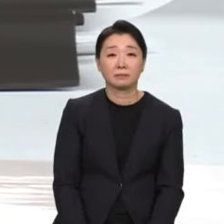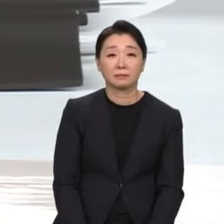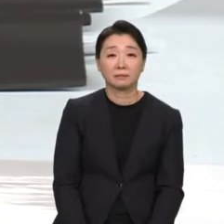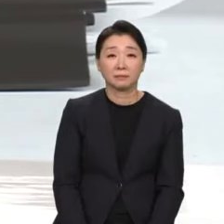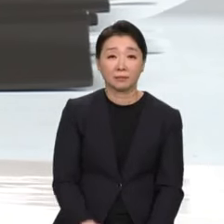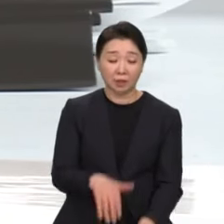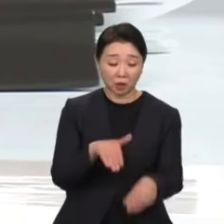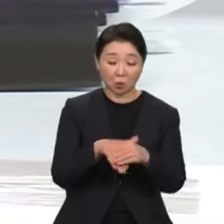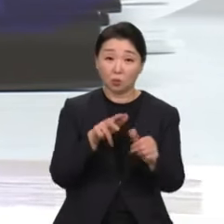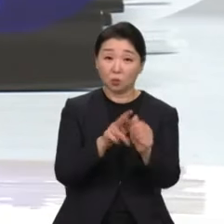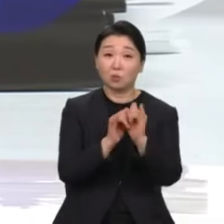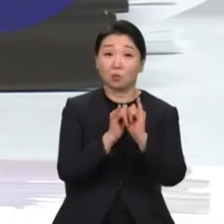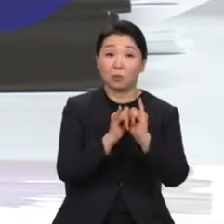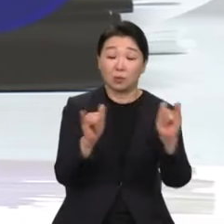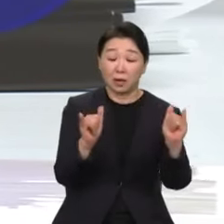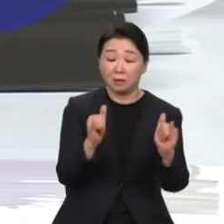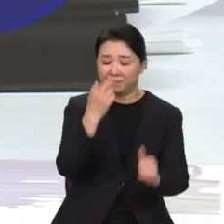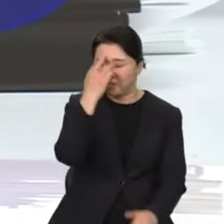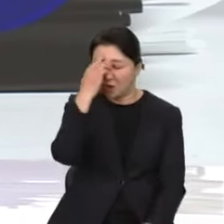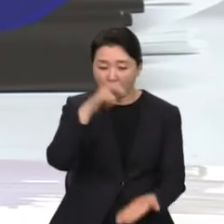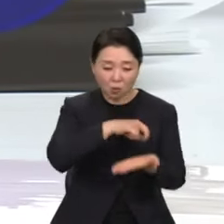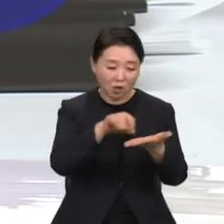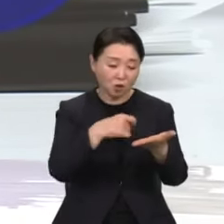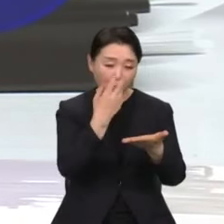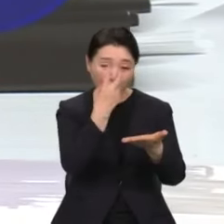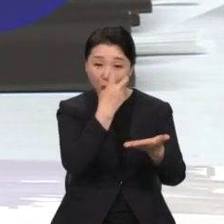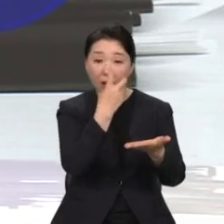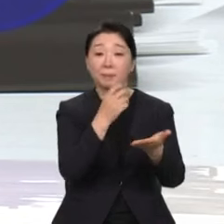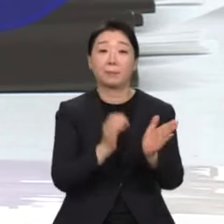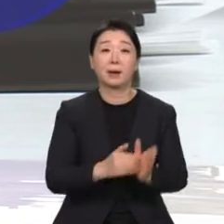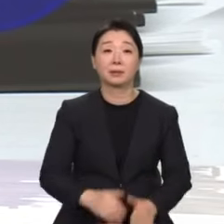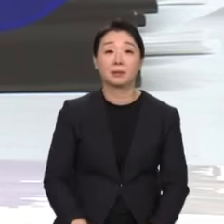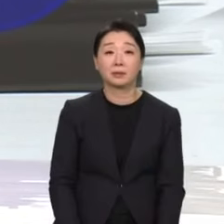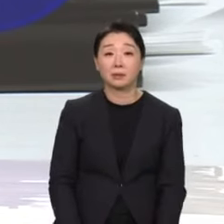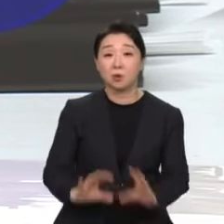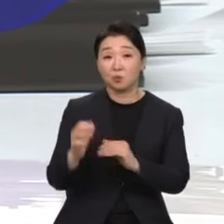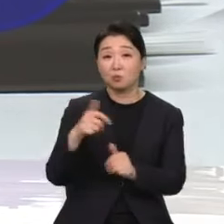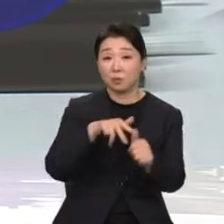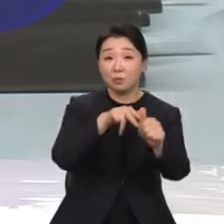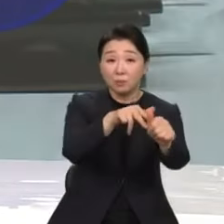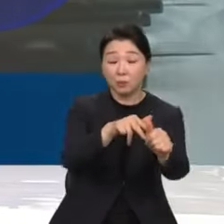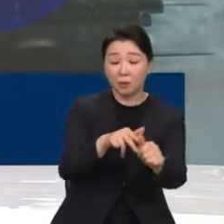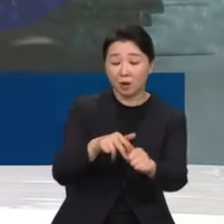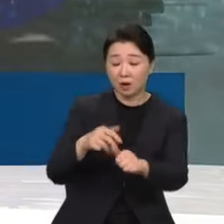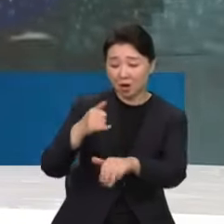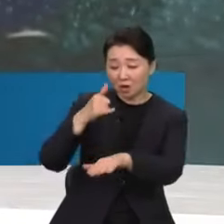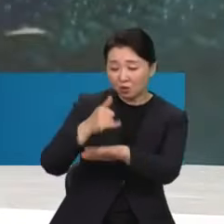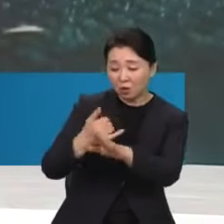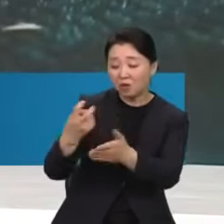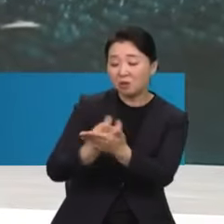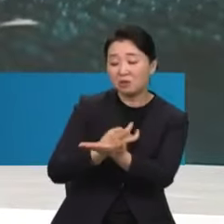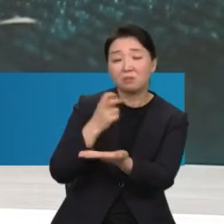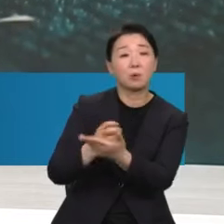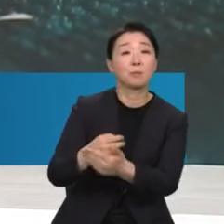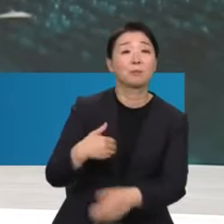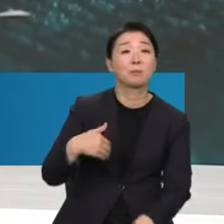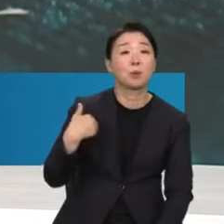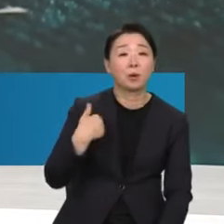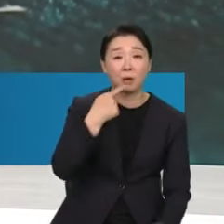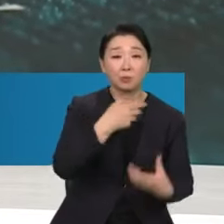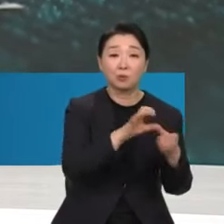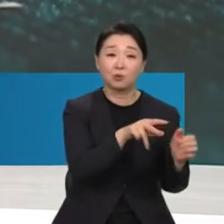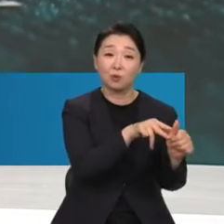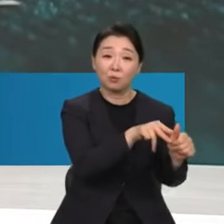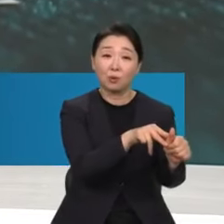JTBC는 총선 후보자들의 전과 기록도 전수조사했습니다. 국민의힘 후보는 최저임금법도 모르고 있었고